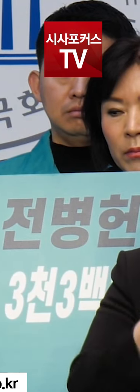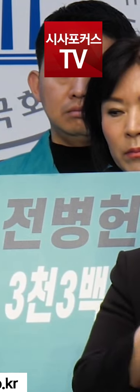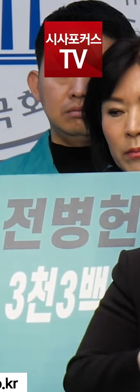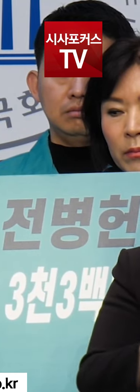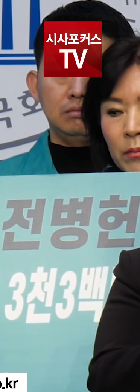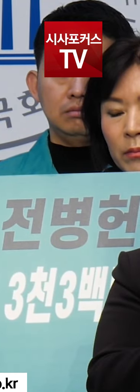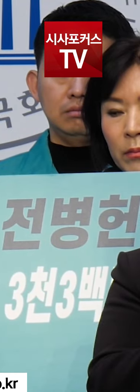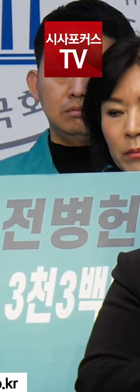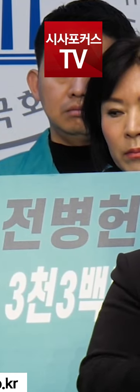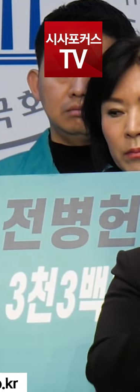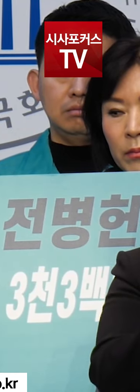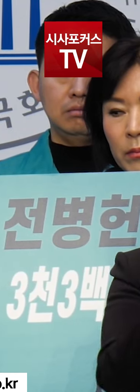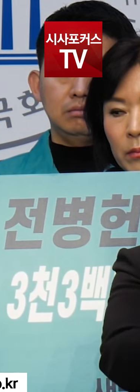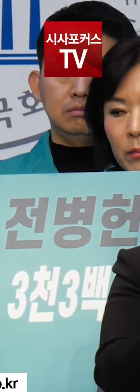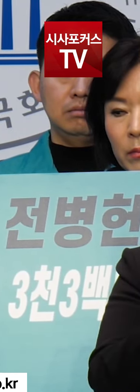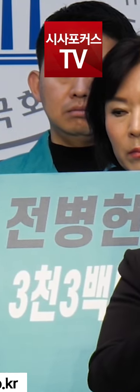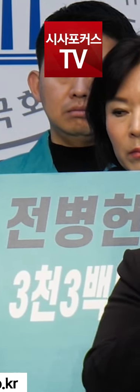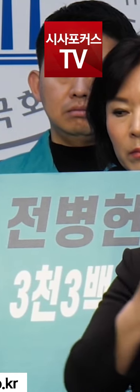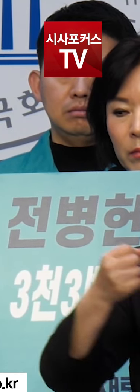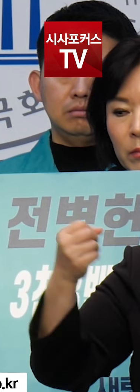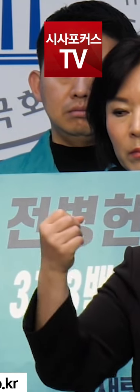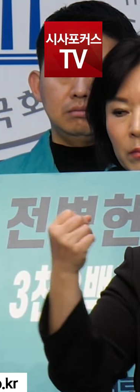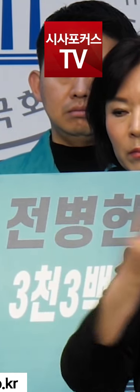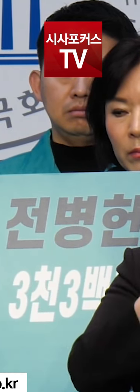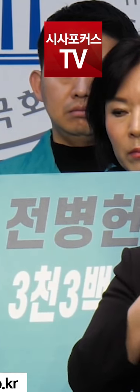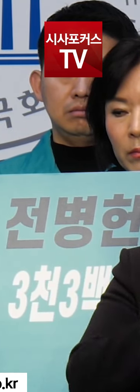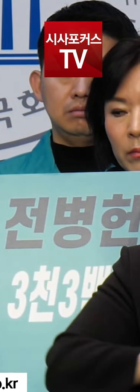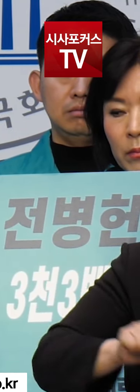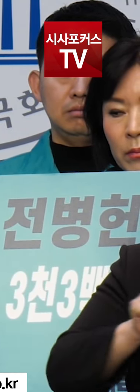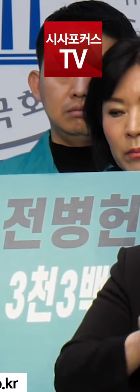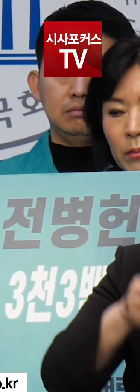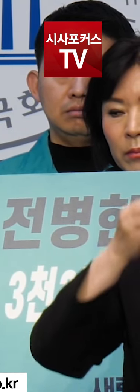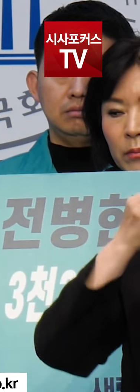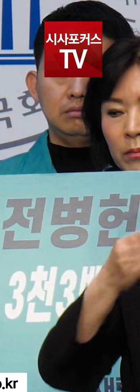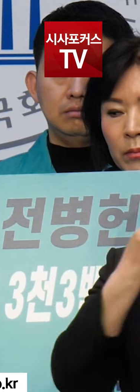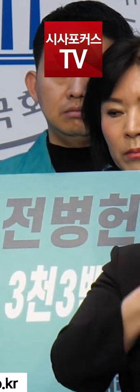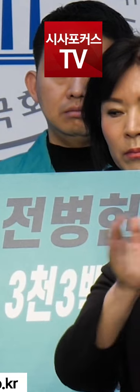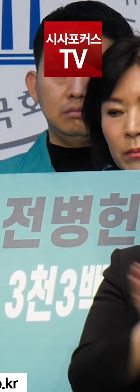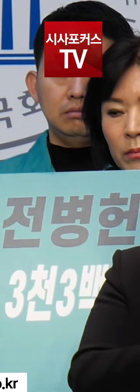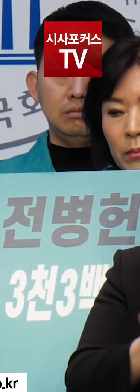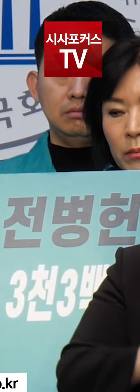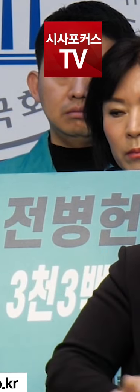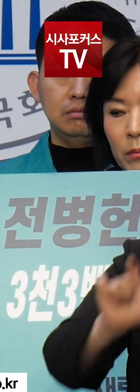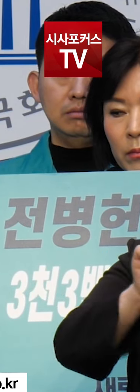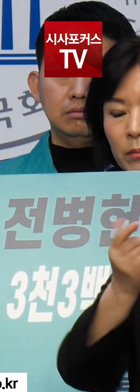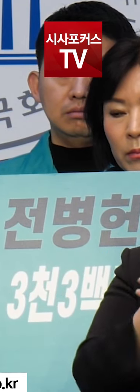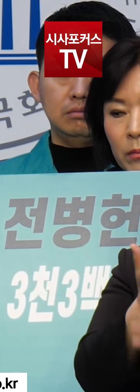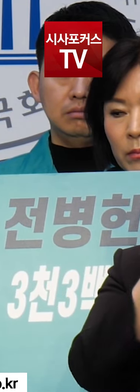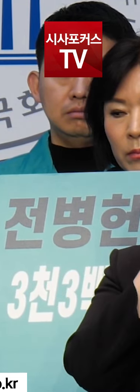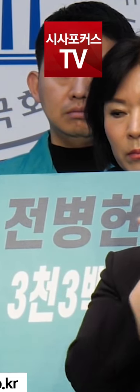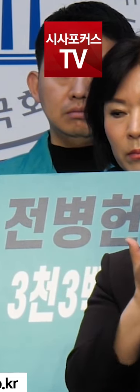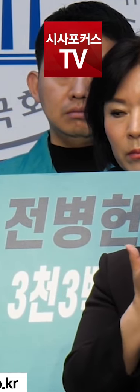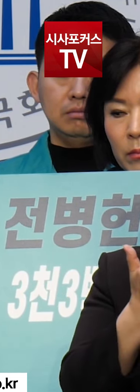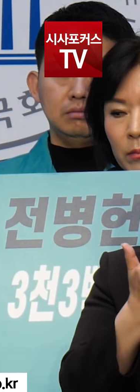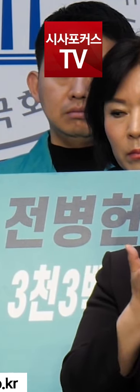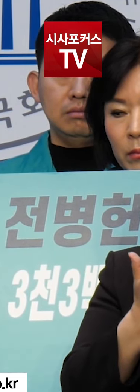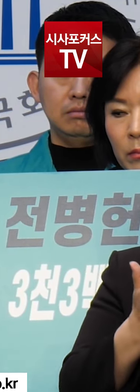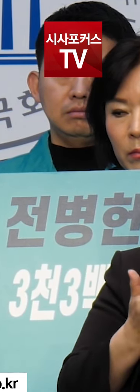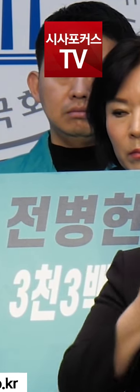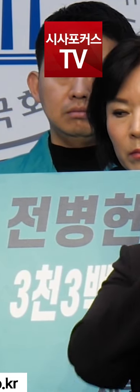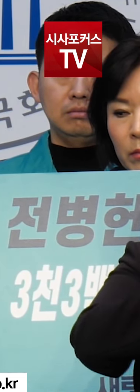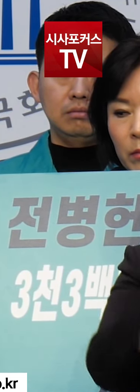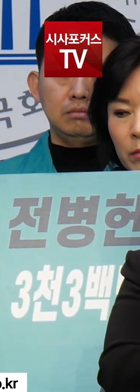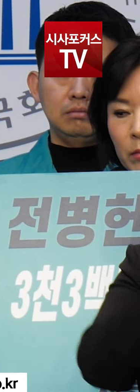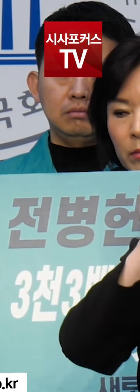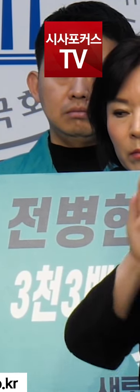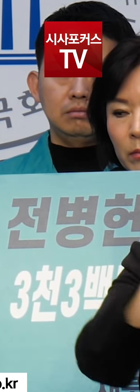합치면 더 건강하고 더욱 새로운 민주당, 더더욱 발전된 민주당의